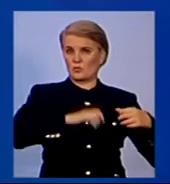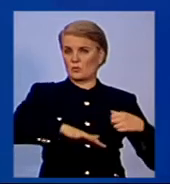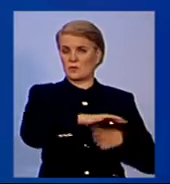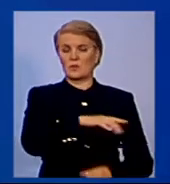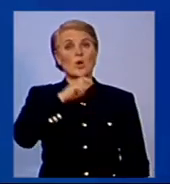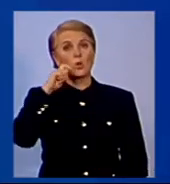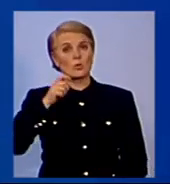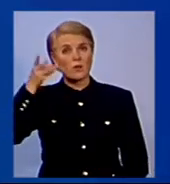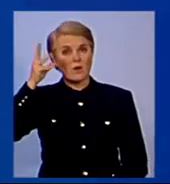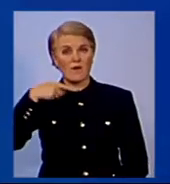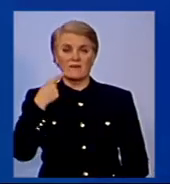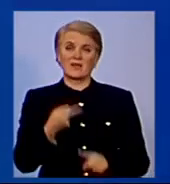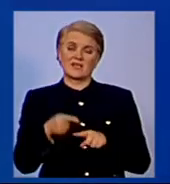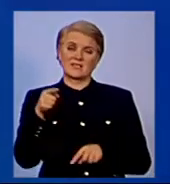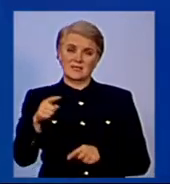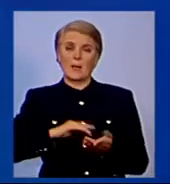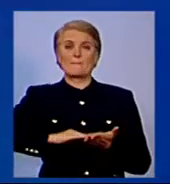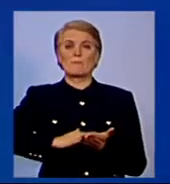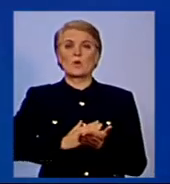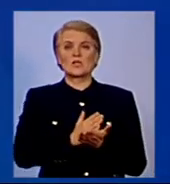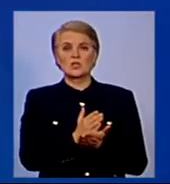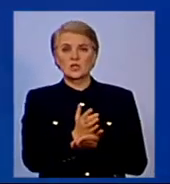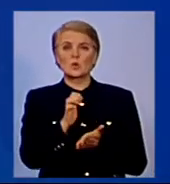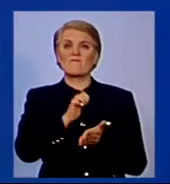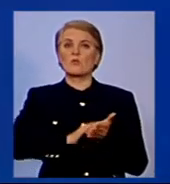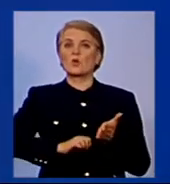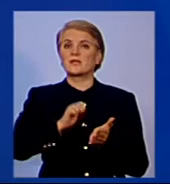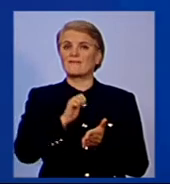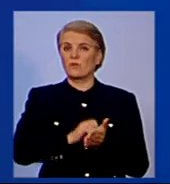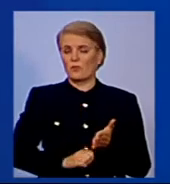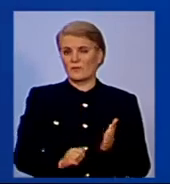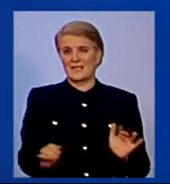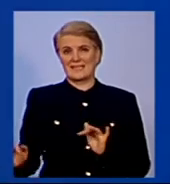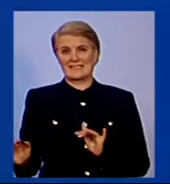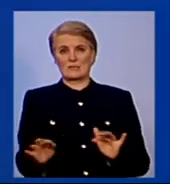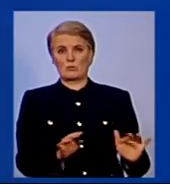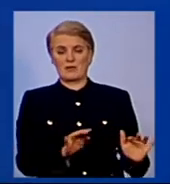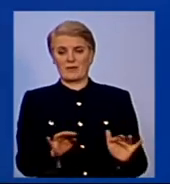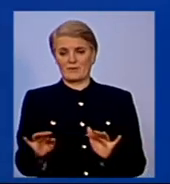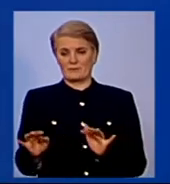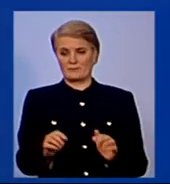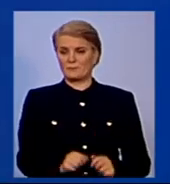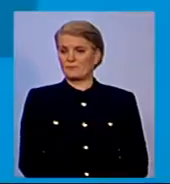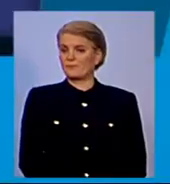МЗС справу назвали політично вмотивованою, так сказала новинам на першому речниця відомства Мар'яна Беца.